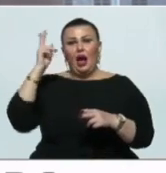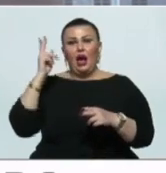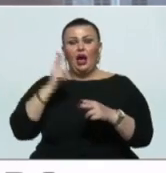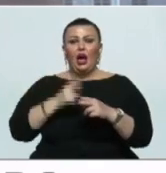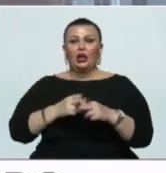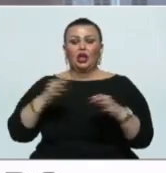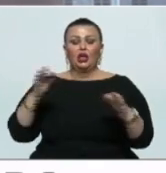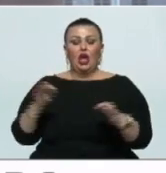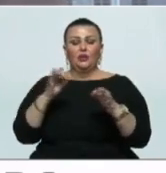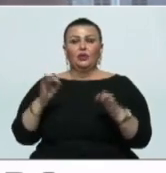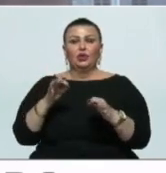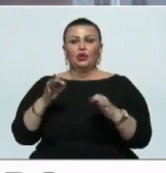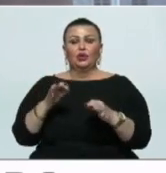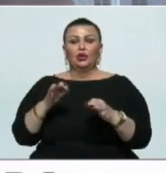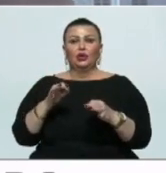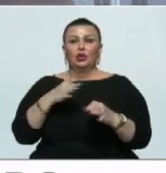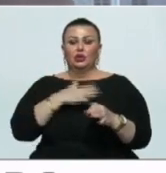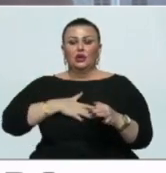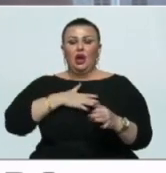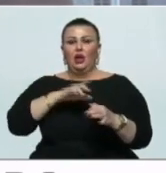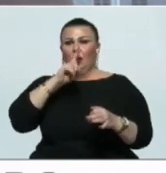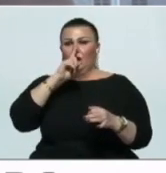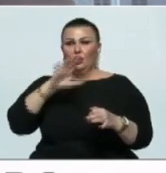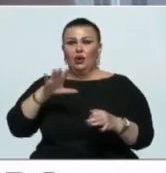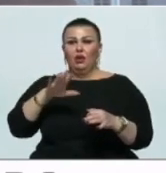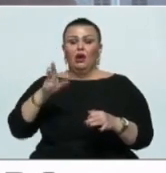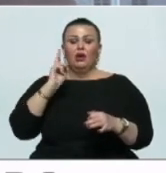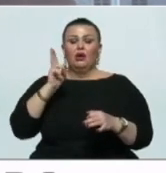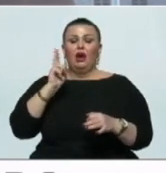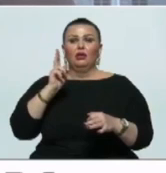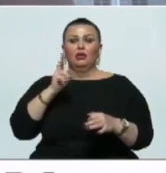kardeşlerimiz hiç şey etmesinler, aslanlar gibi